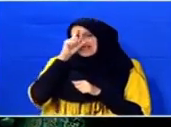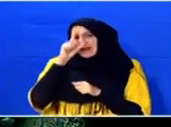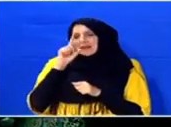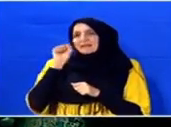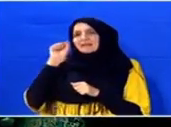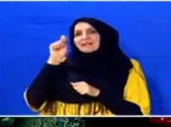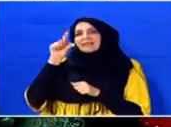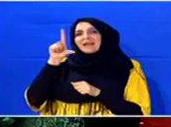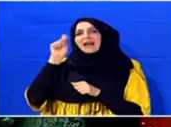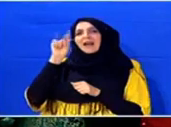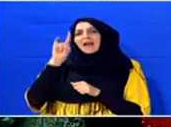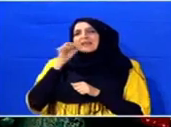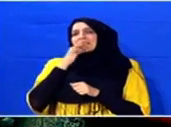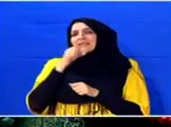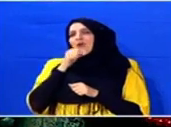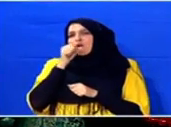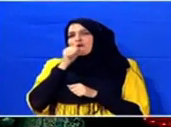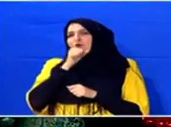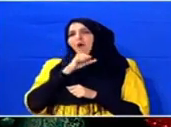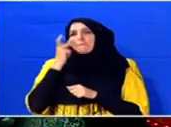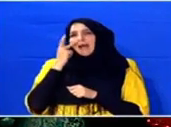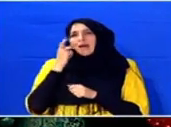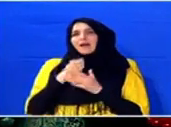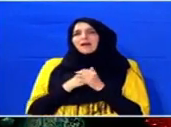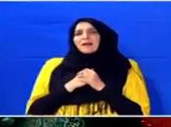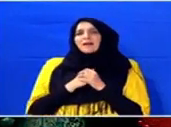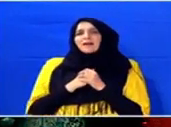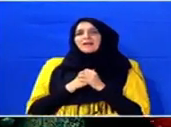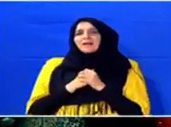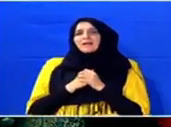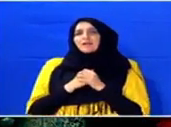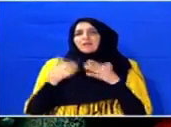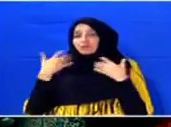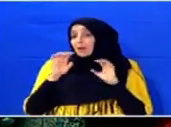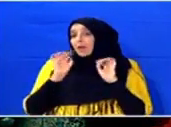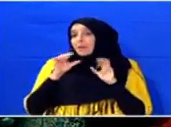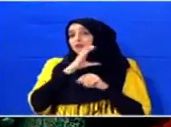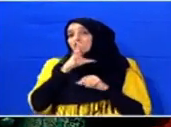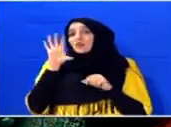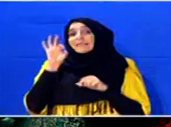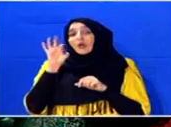لقطع اراضي دكتور سعيد تفضل 350 صالح